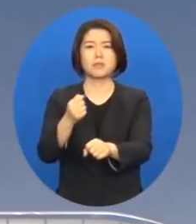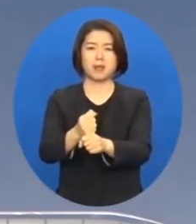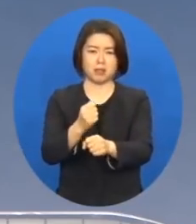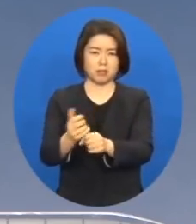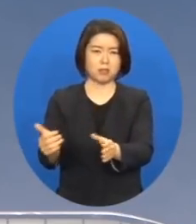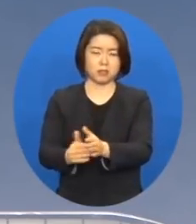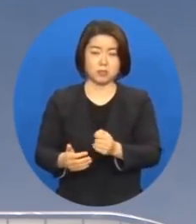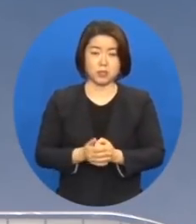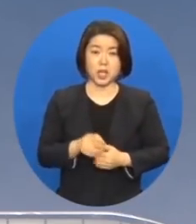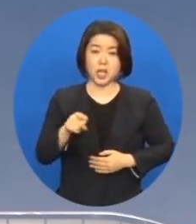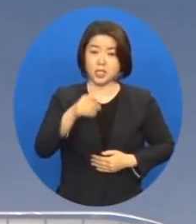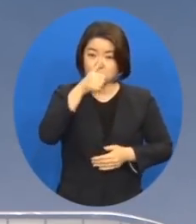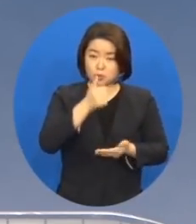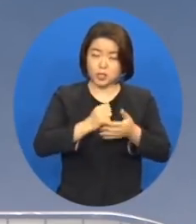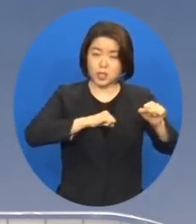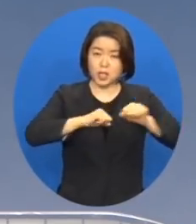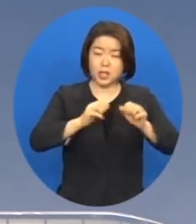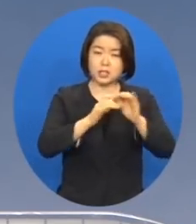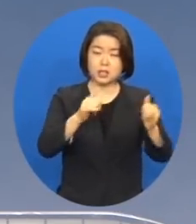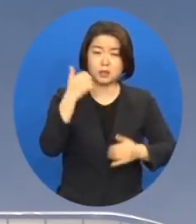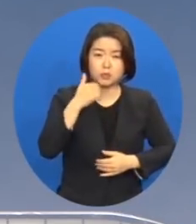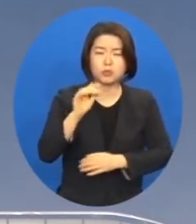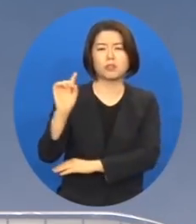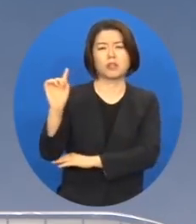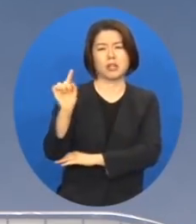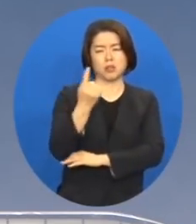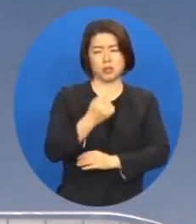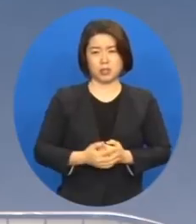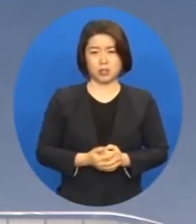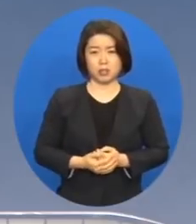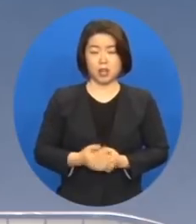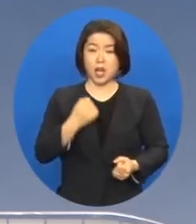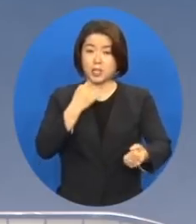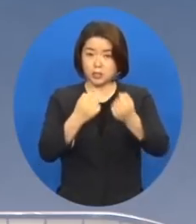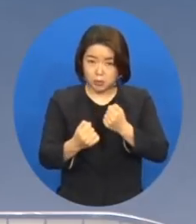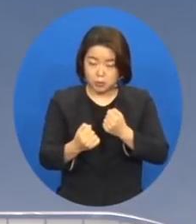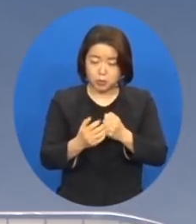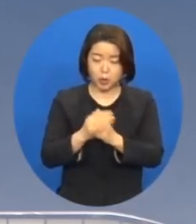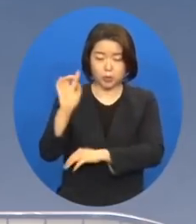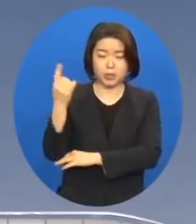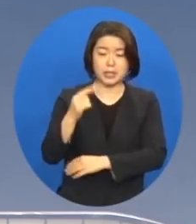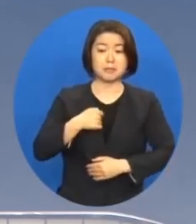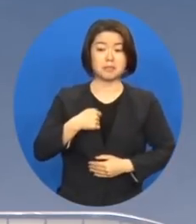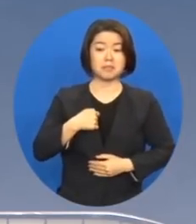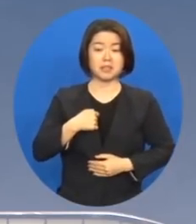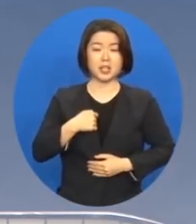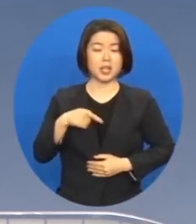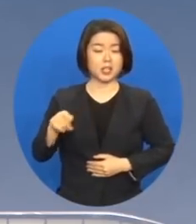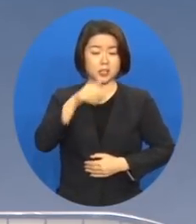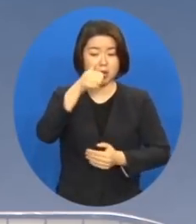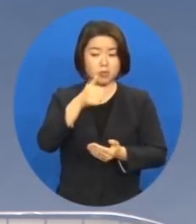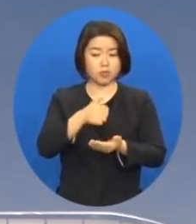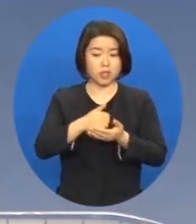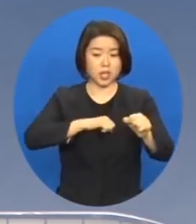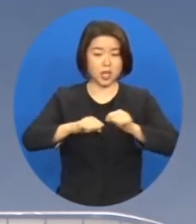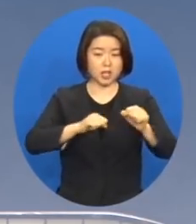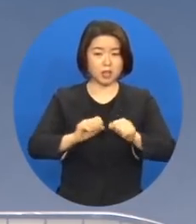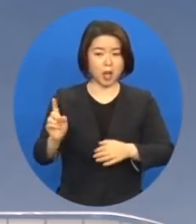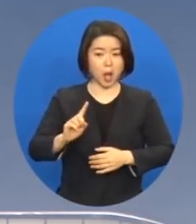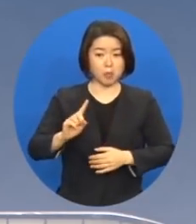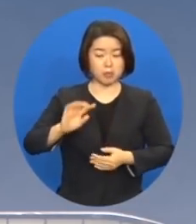그런 죄를 지은 사람이 다윗이에요. 그런데도 다윗은 자기가 그런 죄를 지었다는 것에 대한 아무런